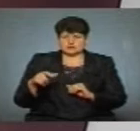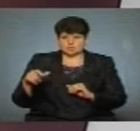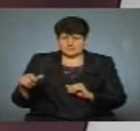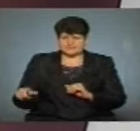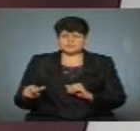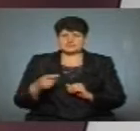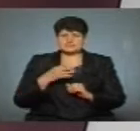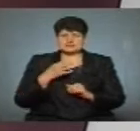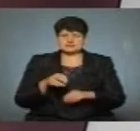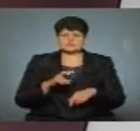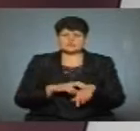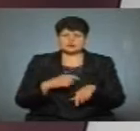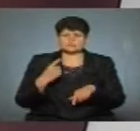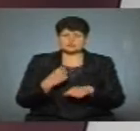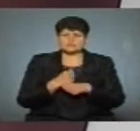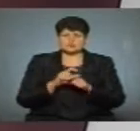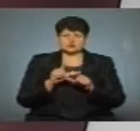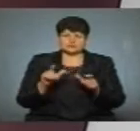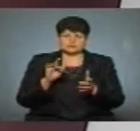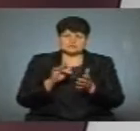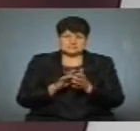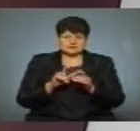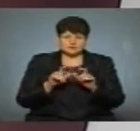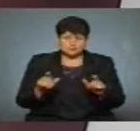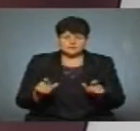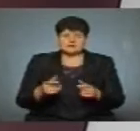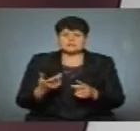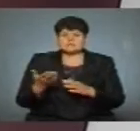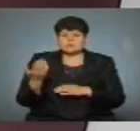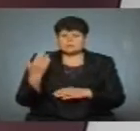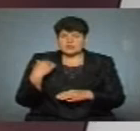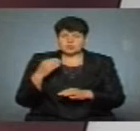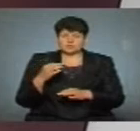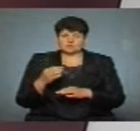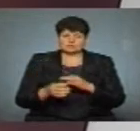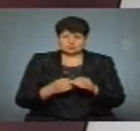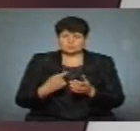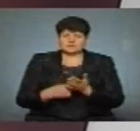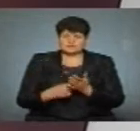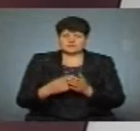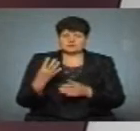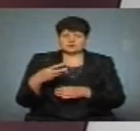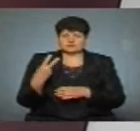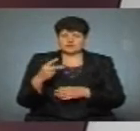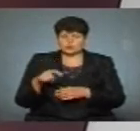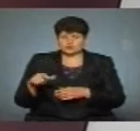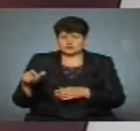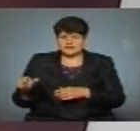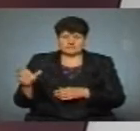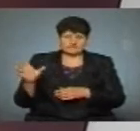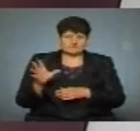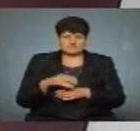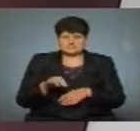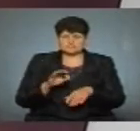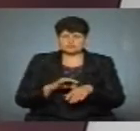епідеміолог обласного лабораторного центру Володимир Паничев. За його словами, за попередню добу підтвердили одужання у 42 людей. Всі